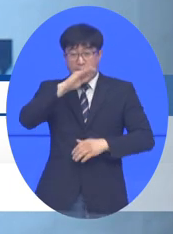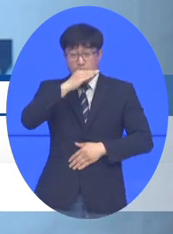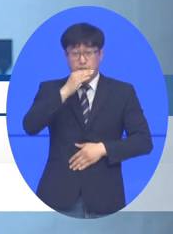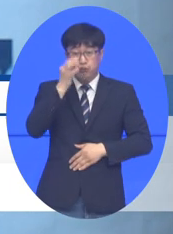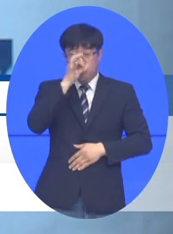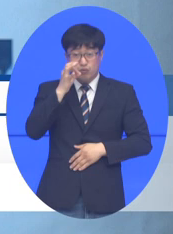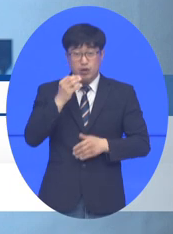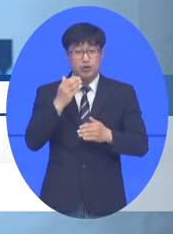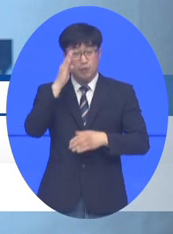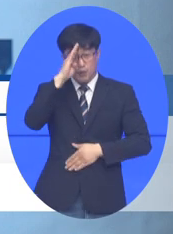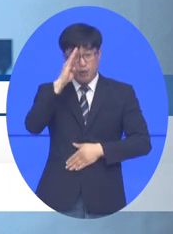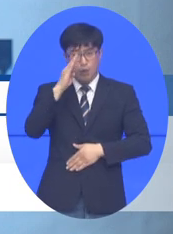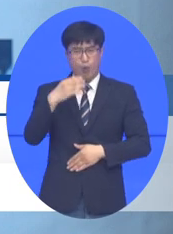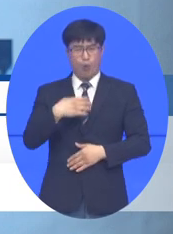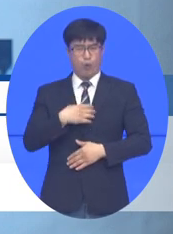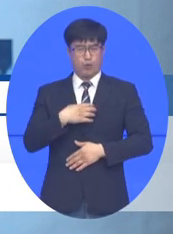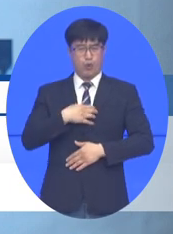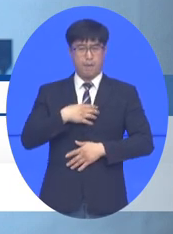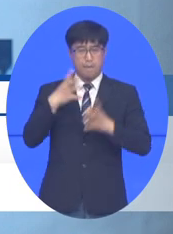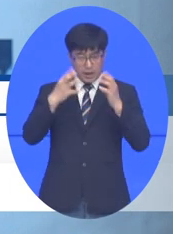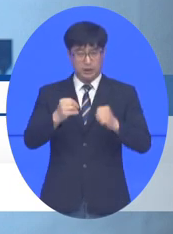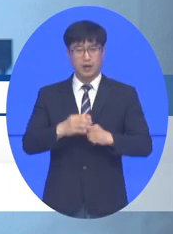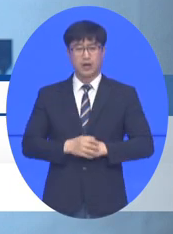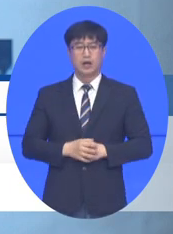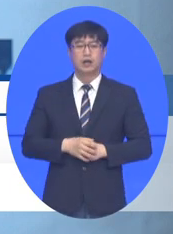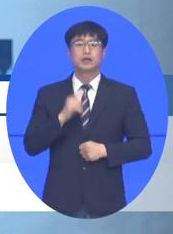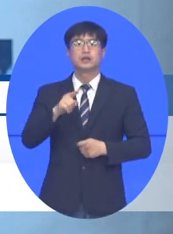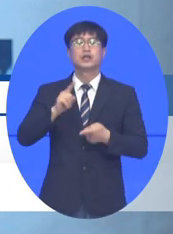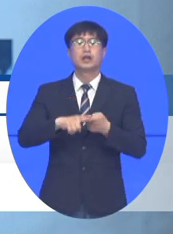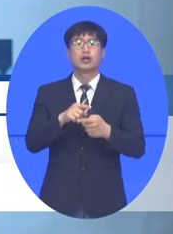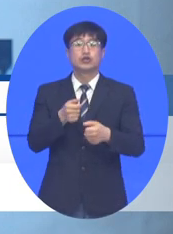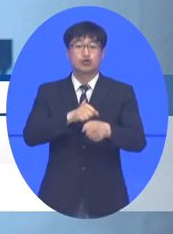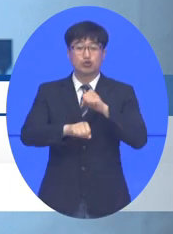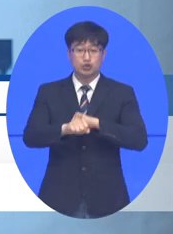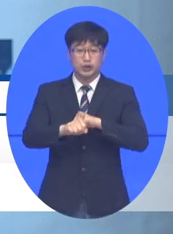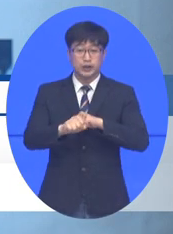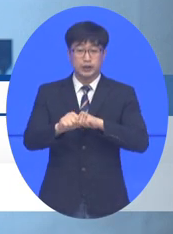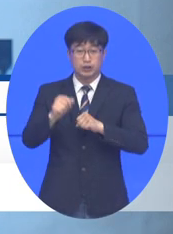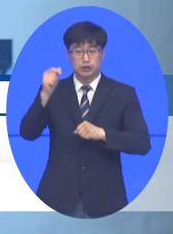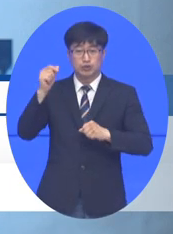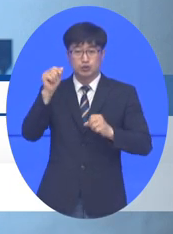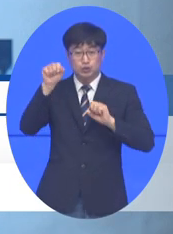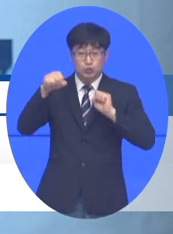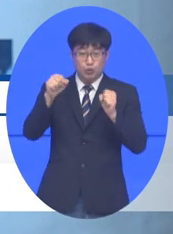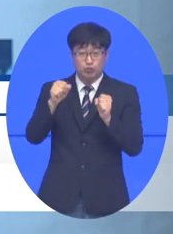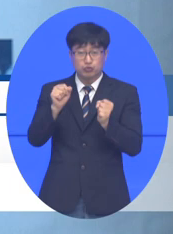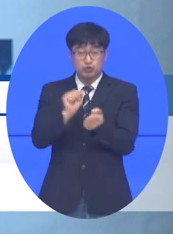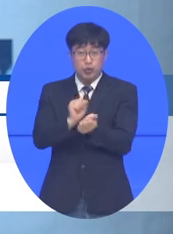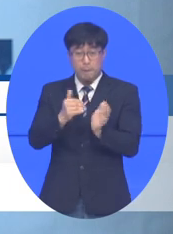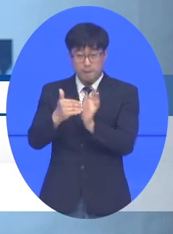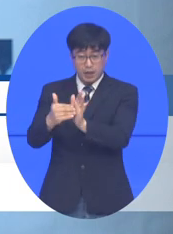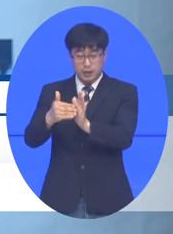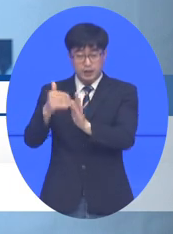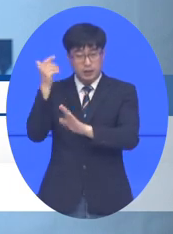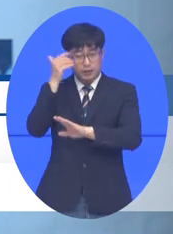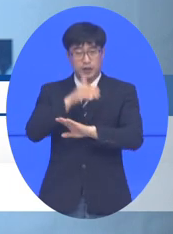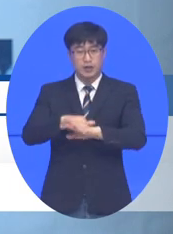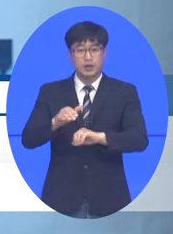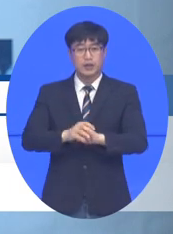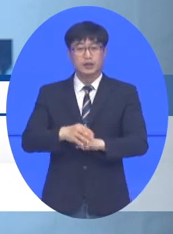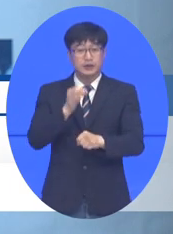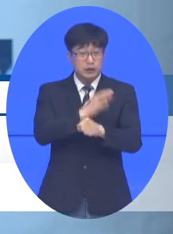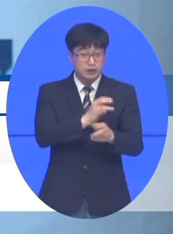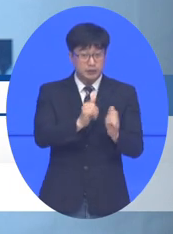등이 굉장히 위험 요인으로 많이 있는 상태이기 때문에 이에 대한 적극적인 가축 방역을 실시할 계획이고요. 또